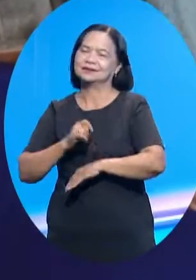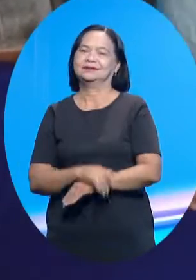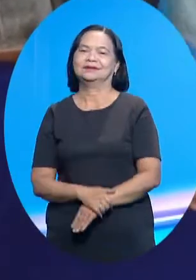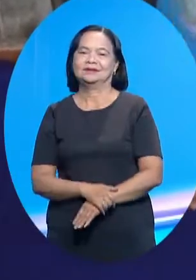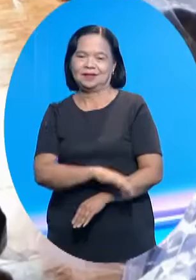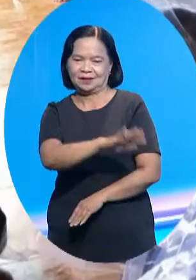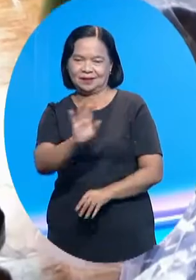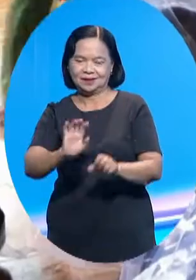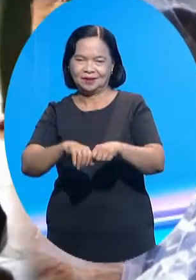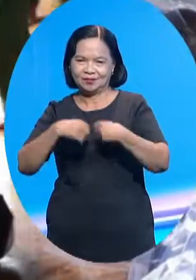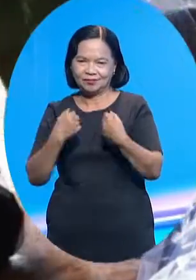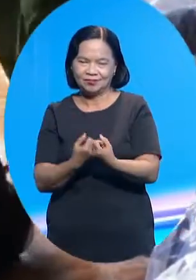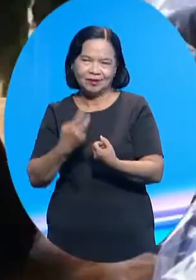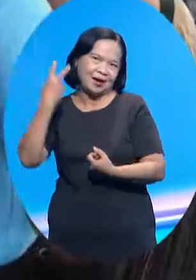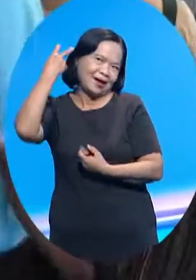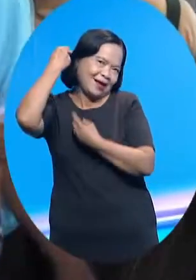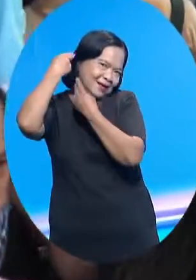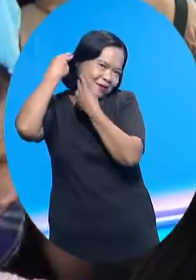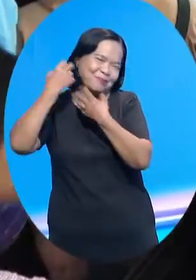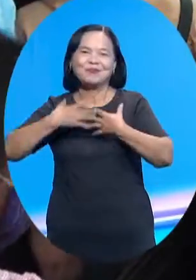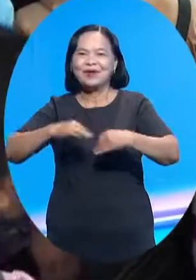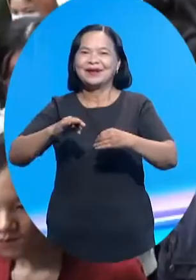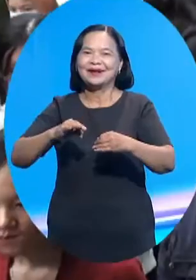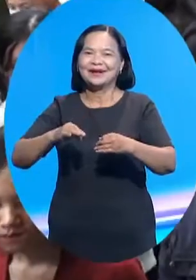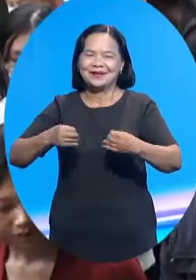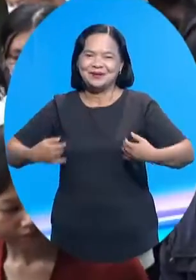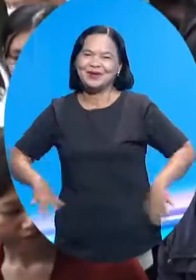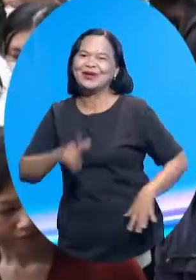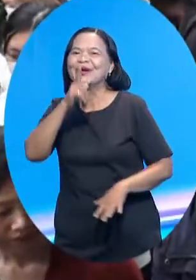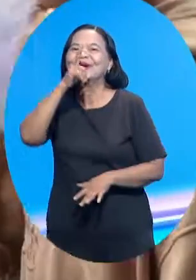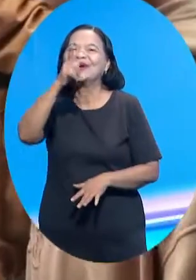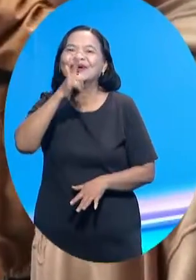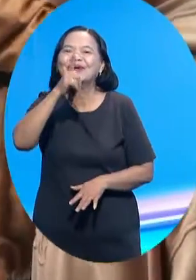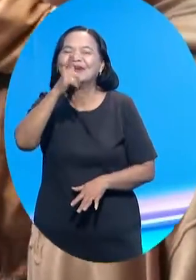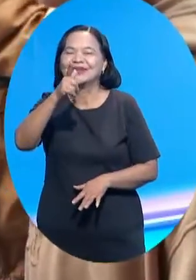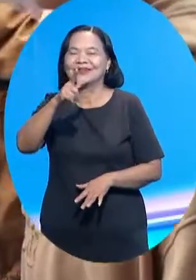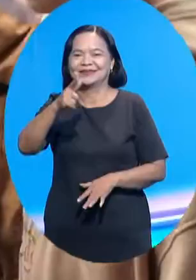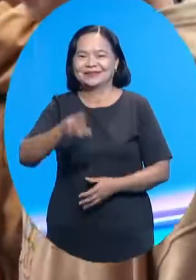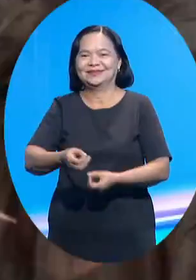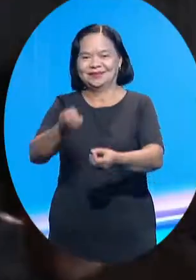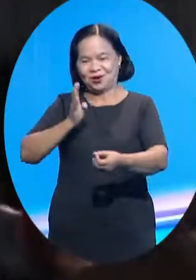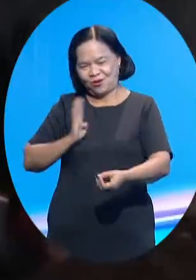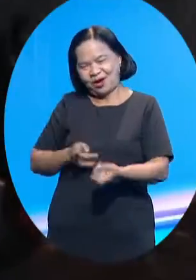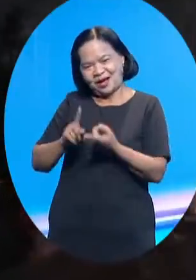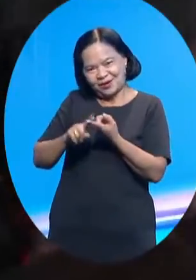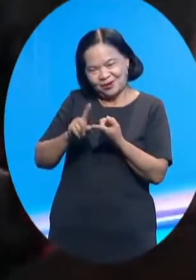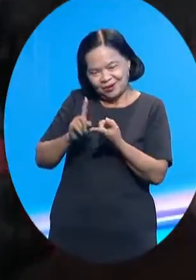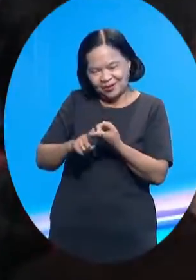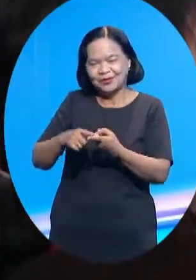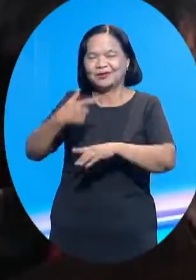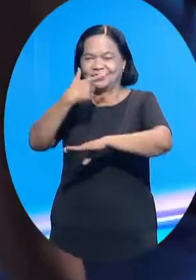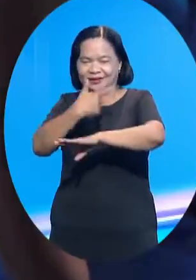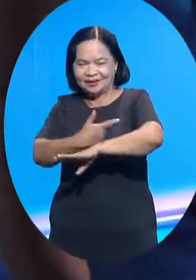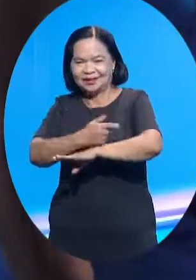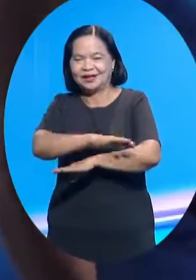đoàn còn tổ chức các hoạt động hất tóc miễn phí biểu diễn ảo thuật và tặng quần áo cũ cho các em có hoàn cảnh khó khăn được biết thời gian qua